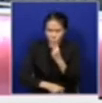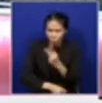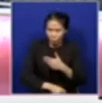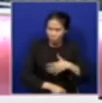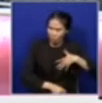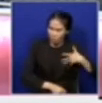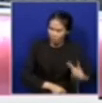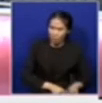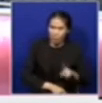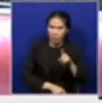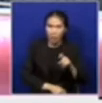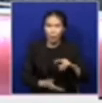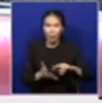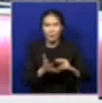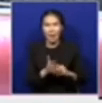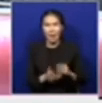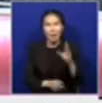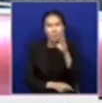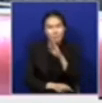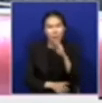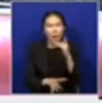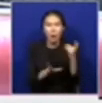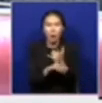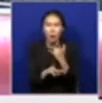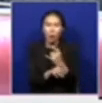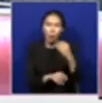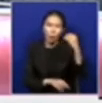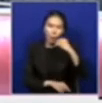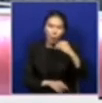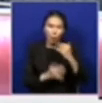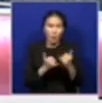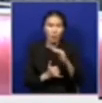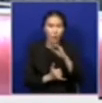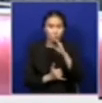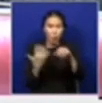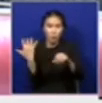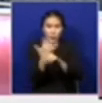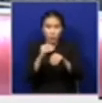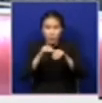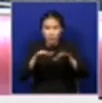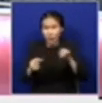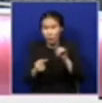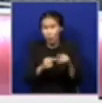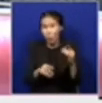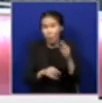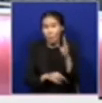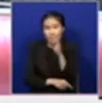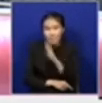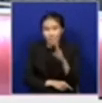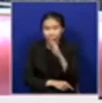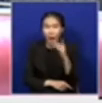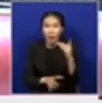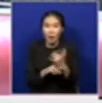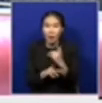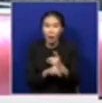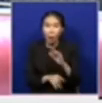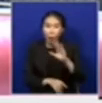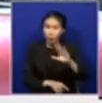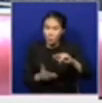เครื่องดื่มแอลกอฮอล์ทุกวันนี้เราห้ามการโฆษณาเครื่องดื่มแอลกอฮอล์และเมื่อไหร่ที่เราเข้าสู่